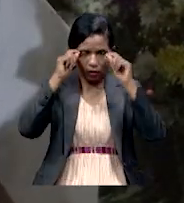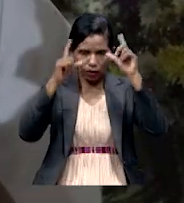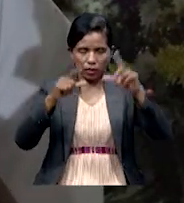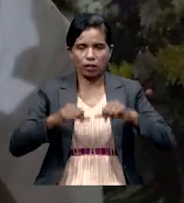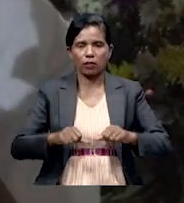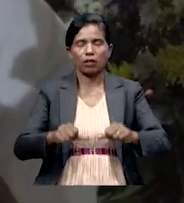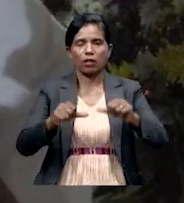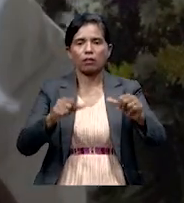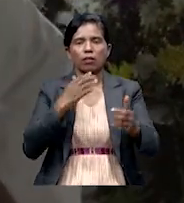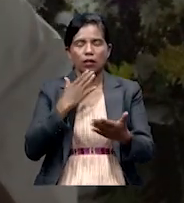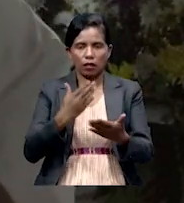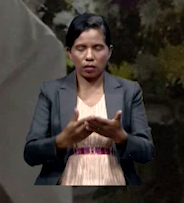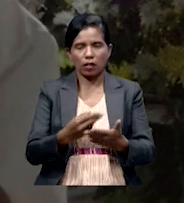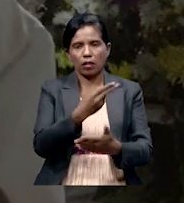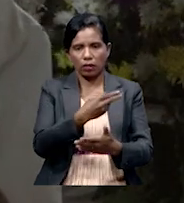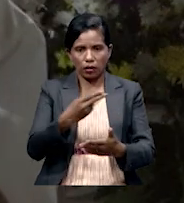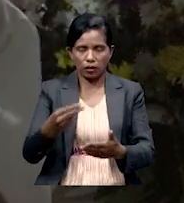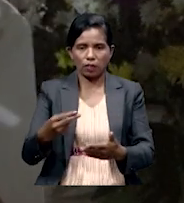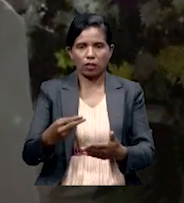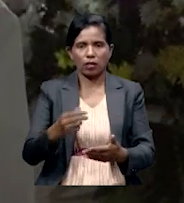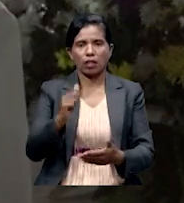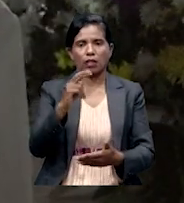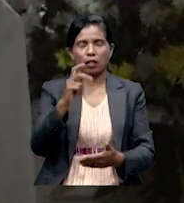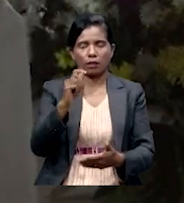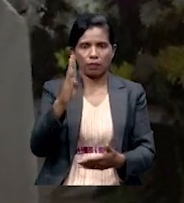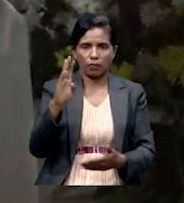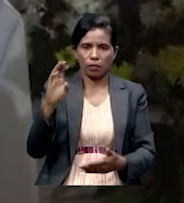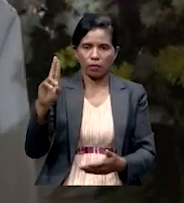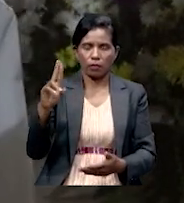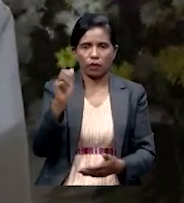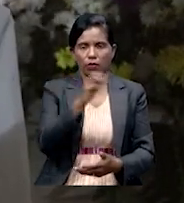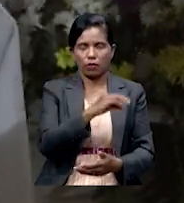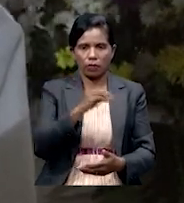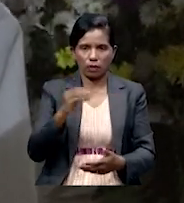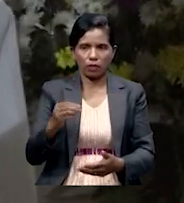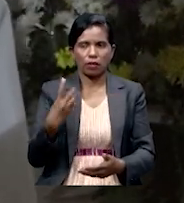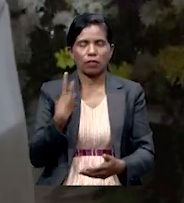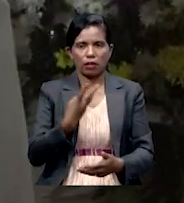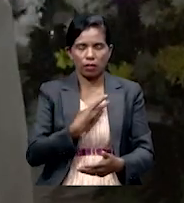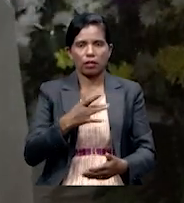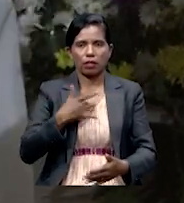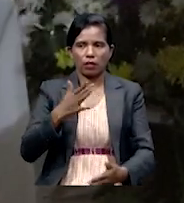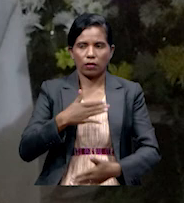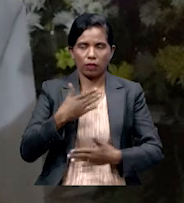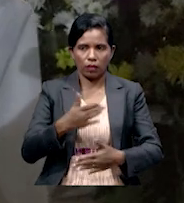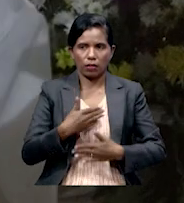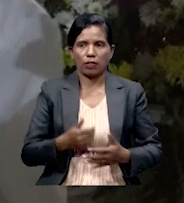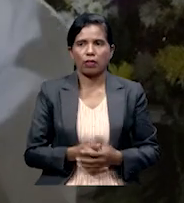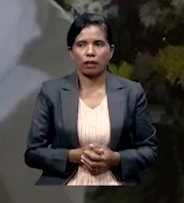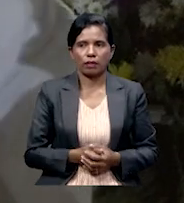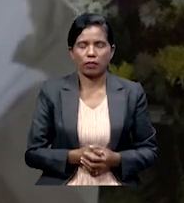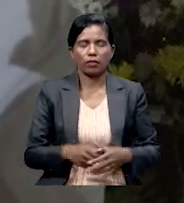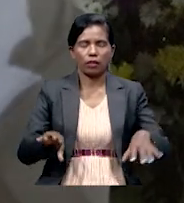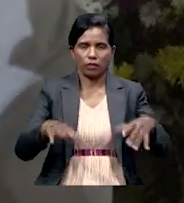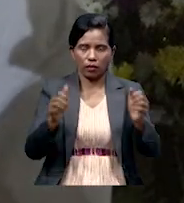Dan kita di Kesempatan Atambua, Indonesia, Konferensi Uskup-Uskup di Indonesia pasti juga akan bekerja